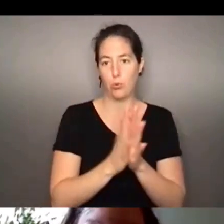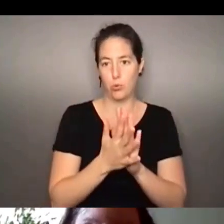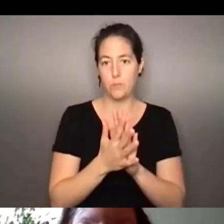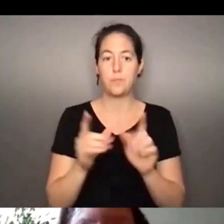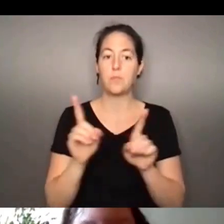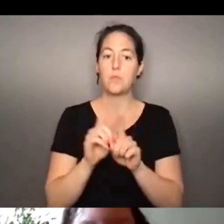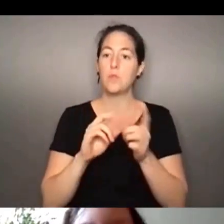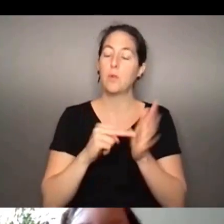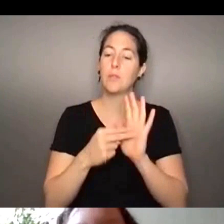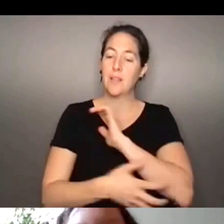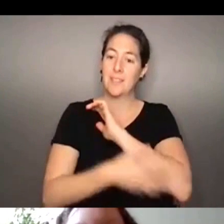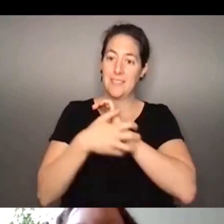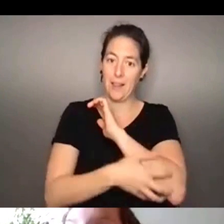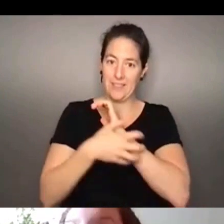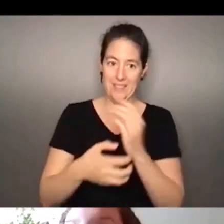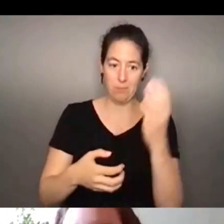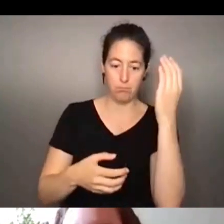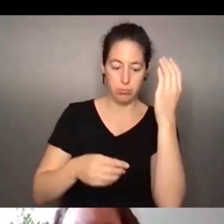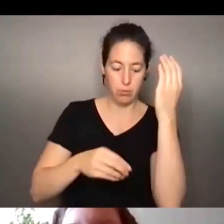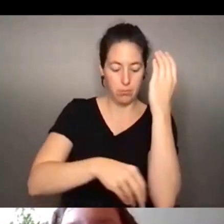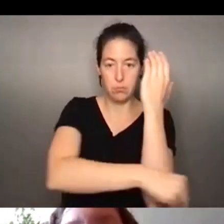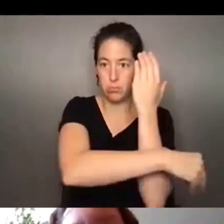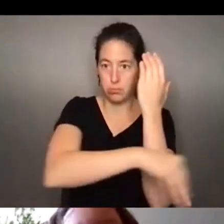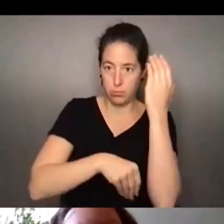céleris, puis aussi pour aider nos nouveaux semis.